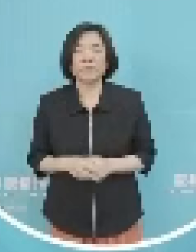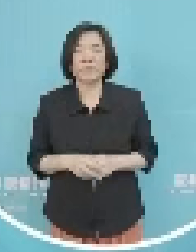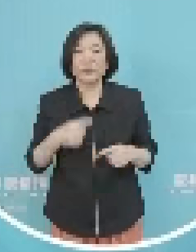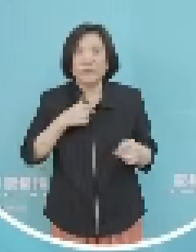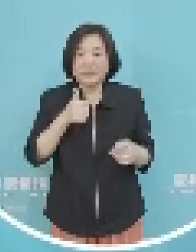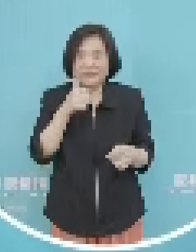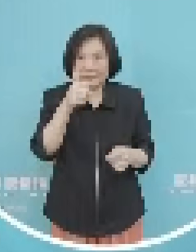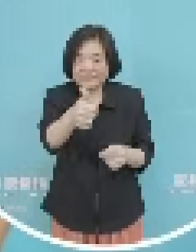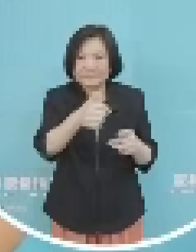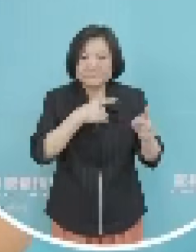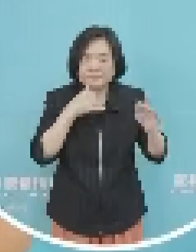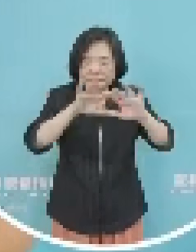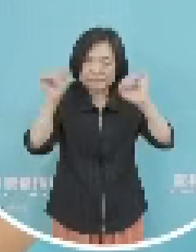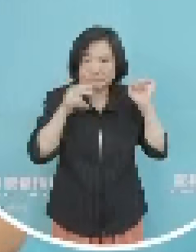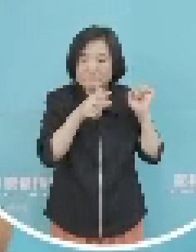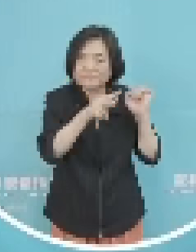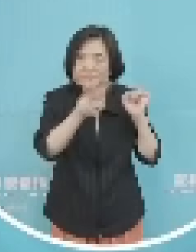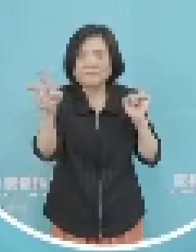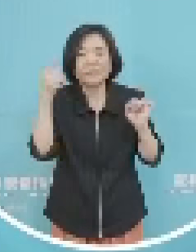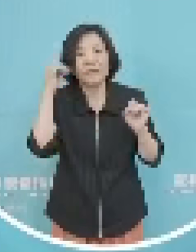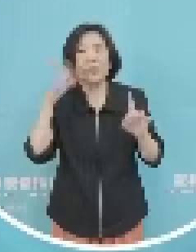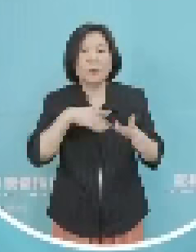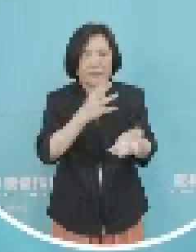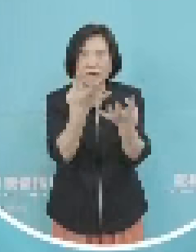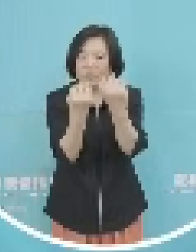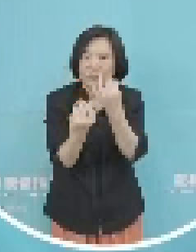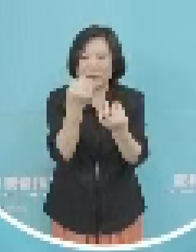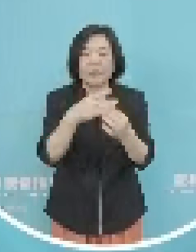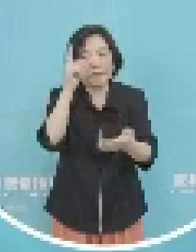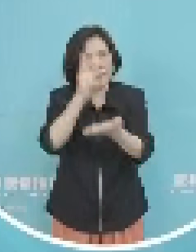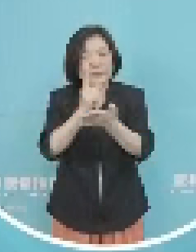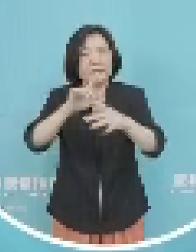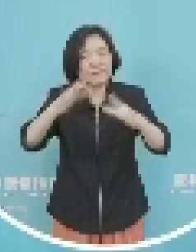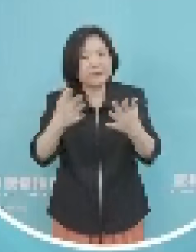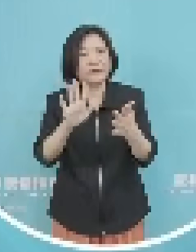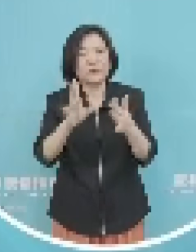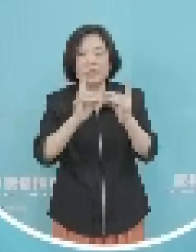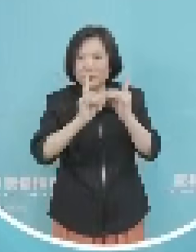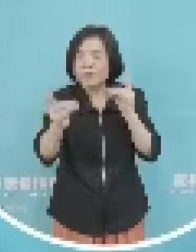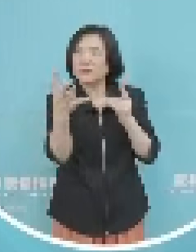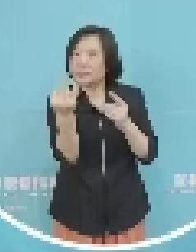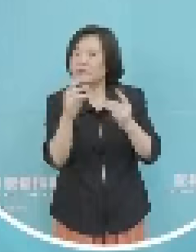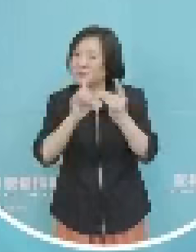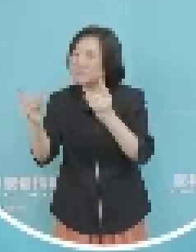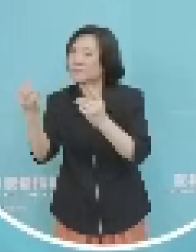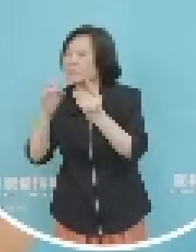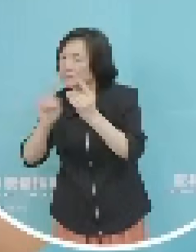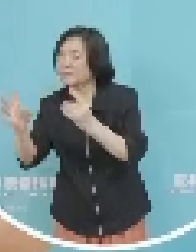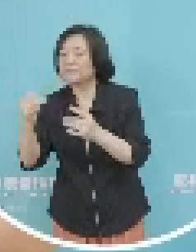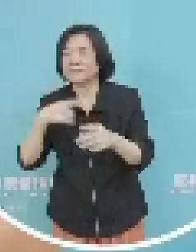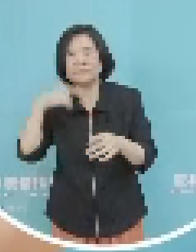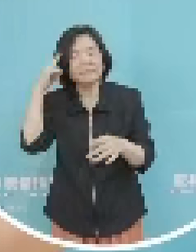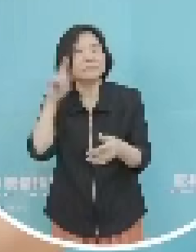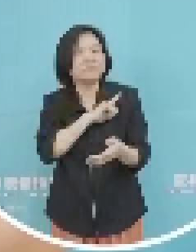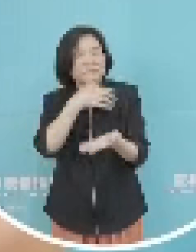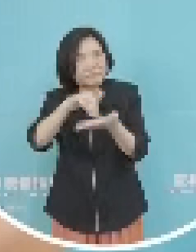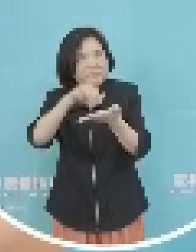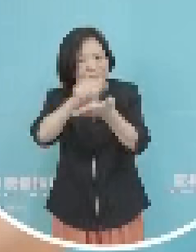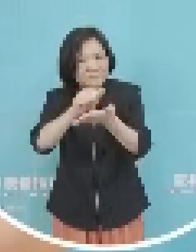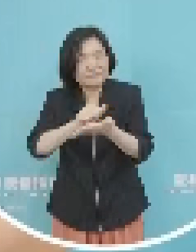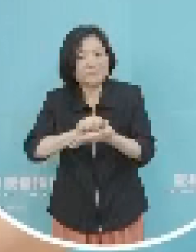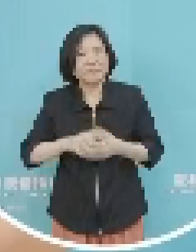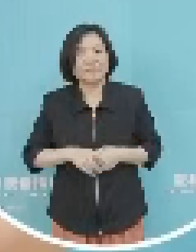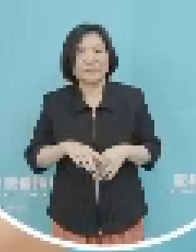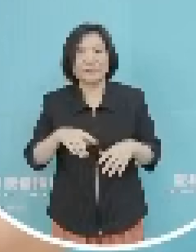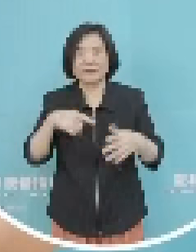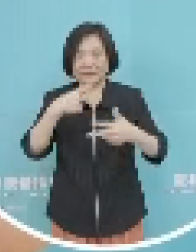际去看的，所以我们的数字很清楚嘛，哦，每天大概预计要几床几床，是我们是有清楚，所以从过去差不多